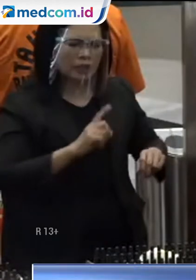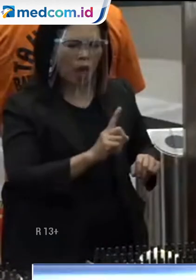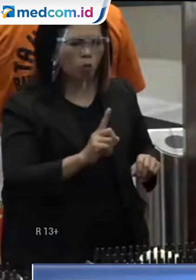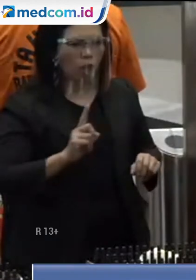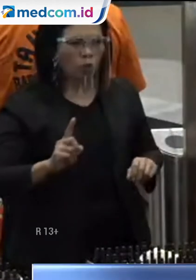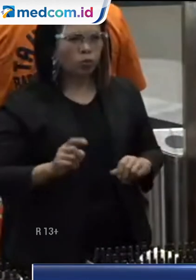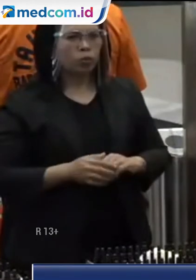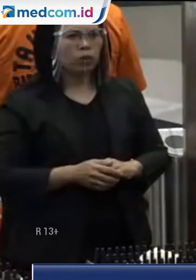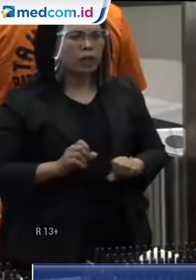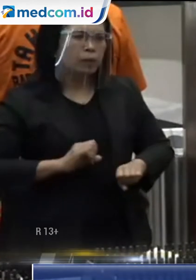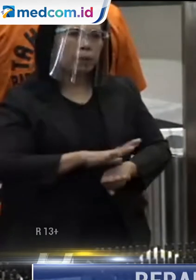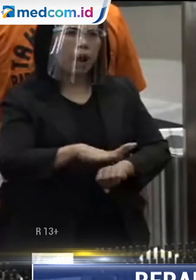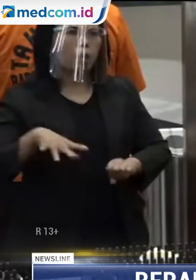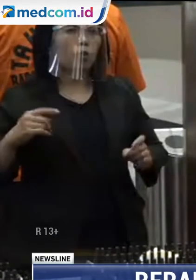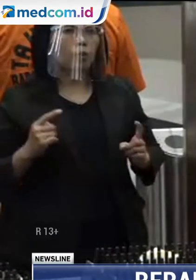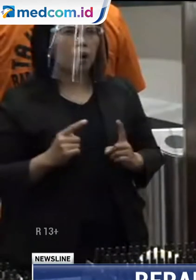ini berpengaruh pada